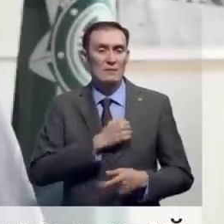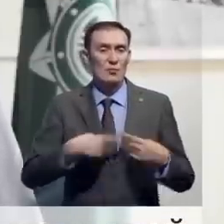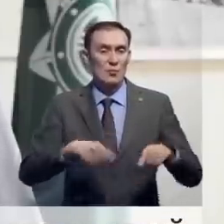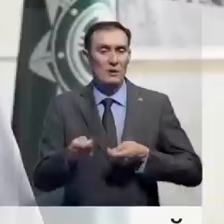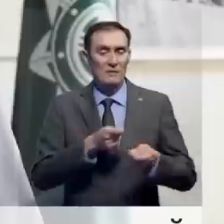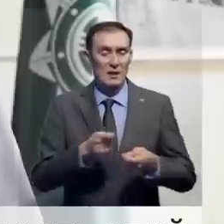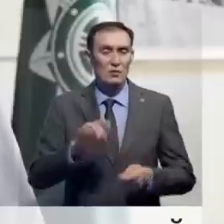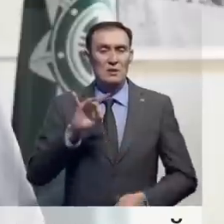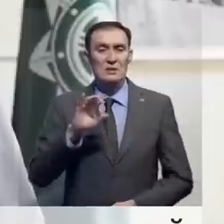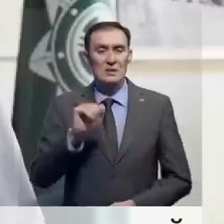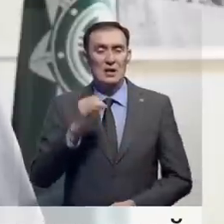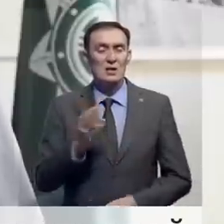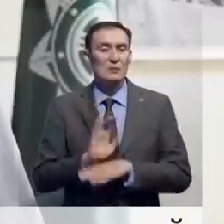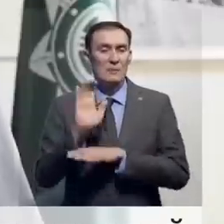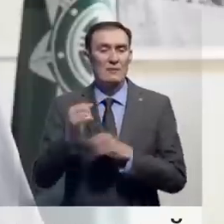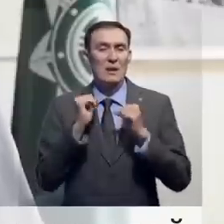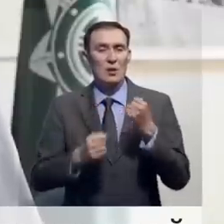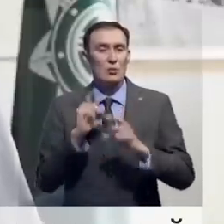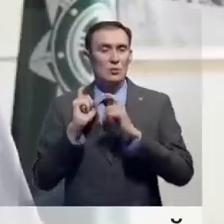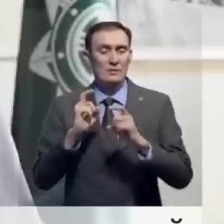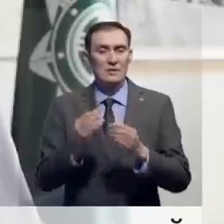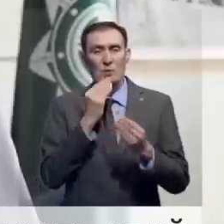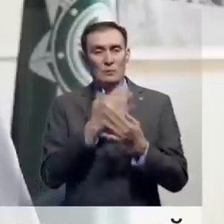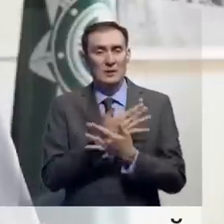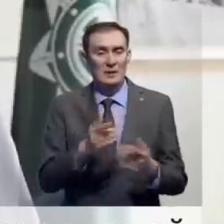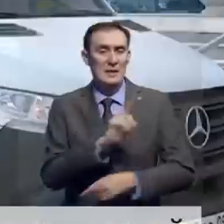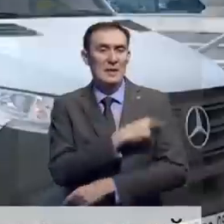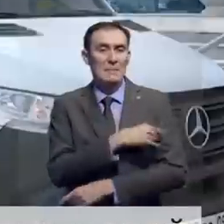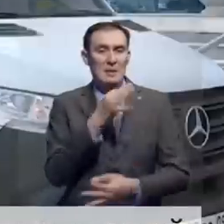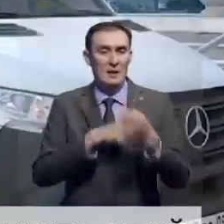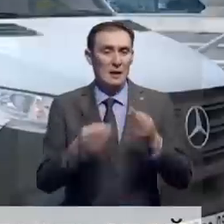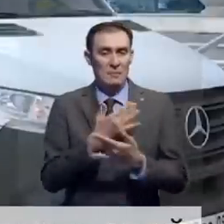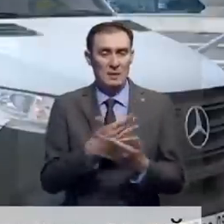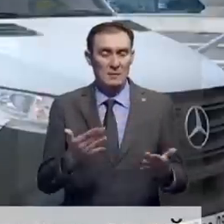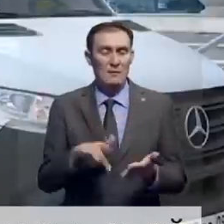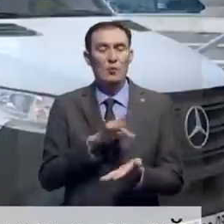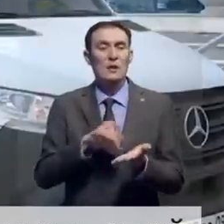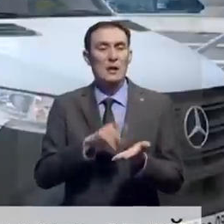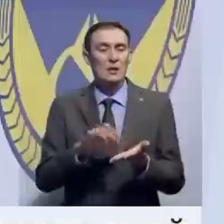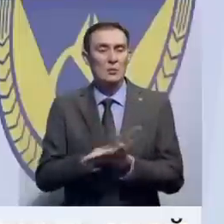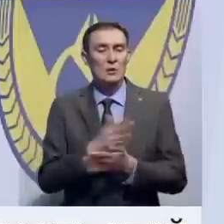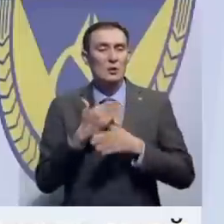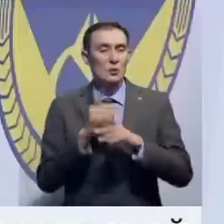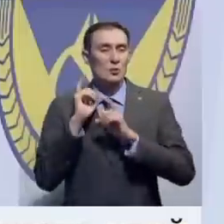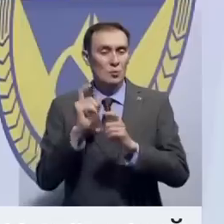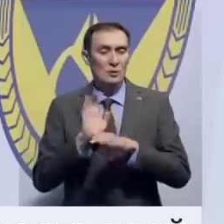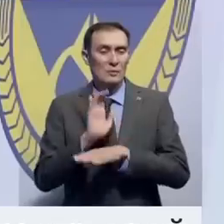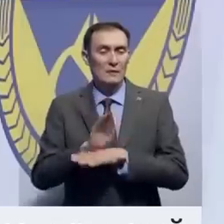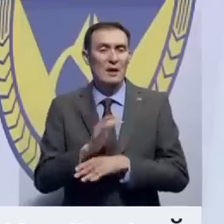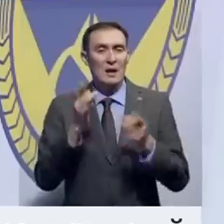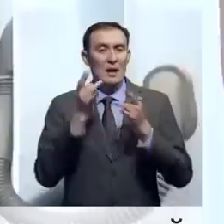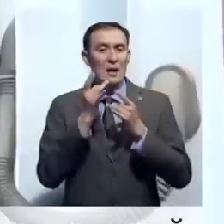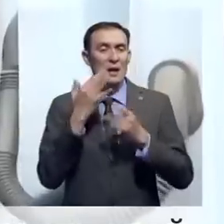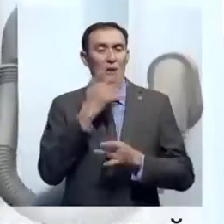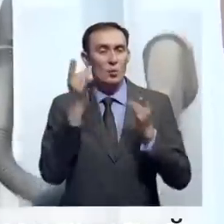по сарыагашскому району выехала машина с продуктами питания и медикаментами в Караганде гуманитарный груз отправляют это культурные